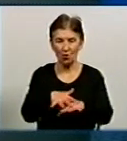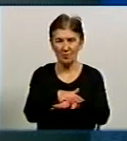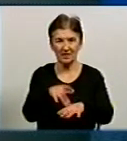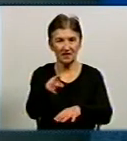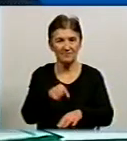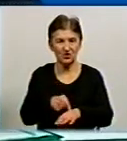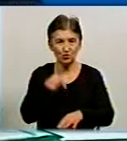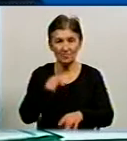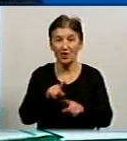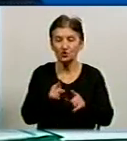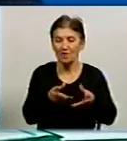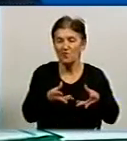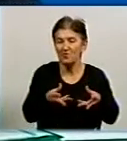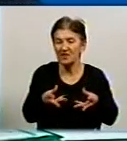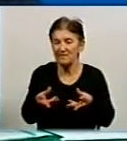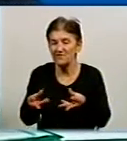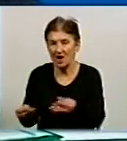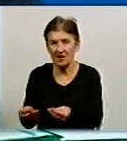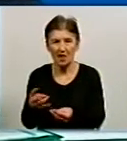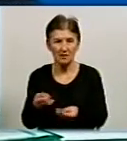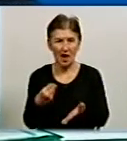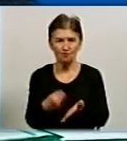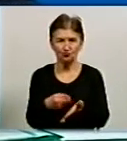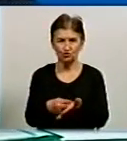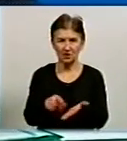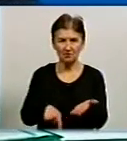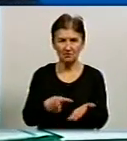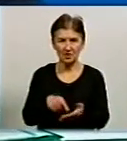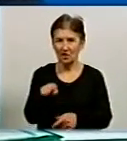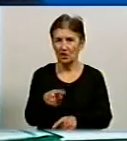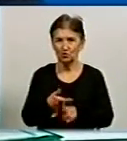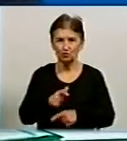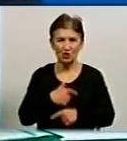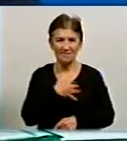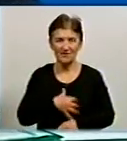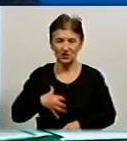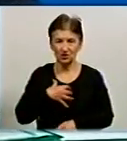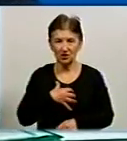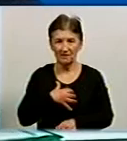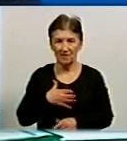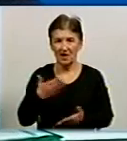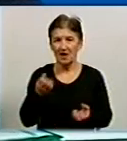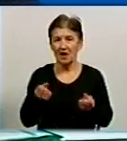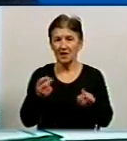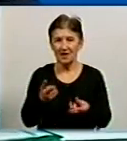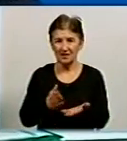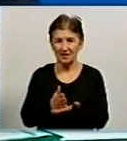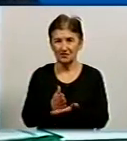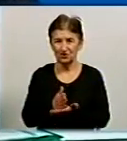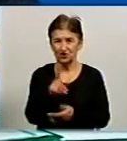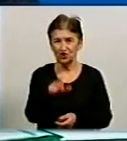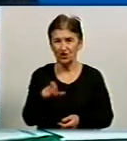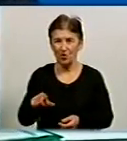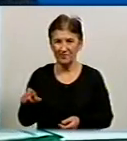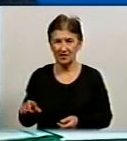що вона впливає на бюджет міста, я вважаю, що це дуже важливо. Ми повинні, як чиновники, не формальний